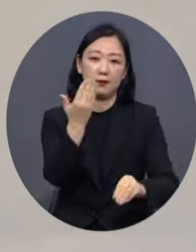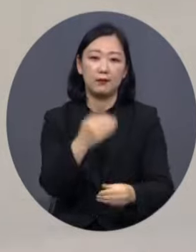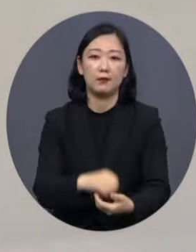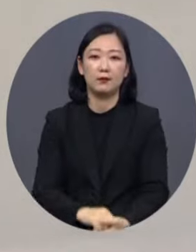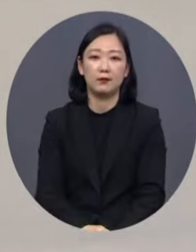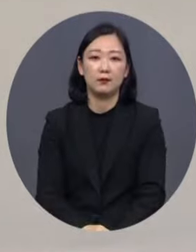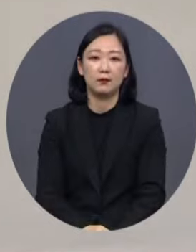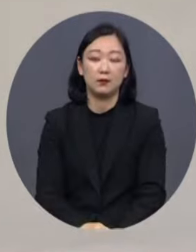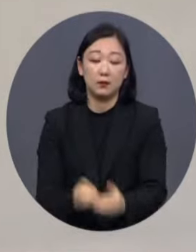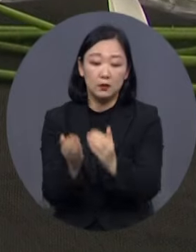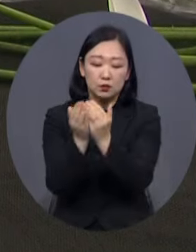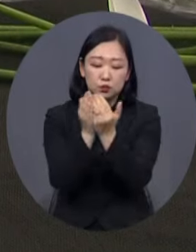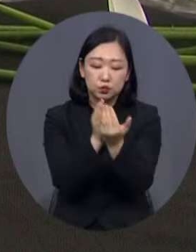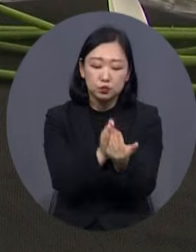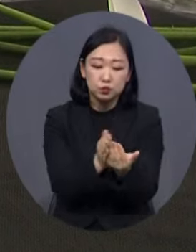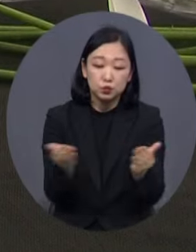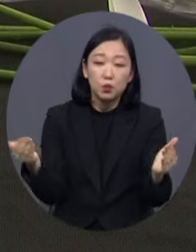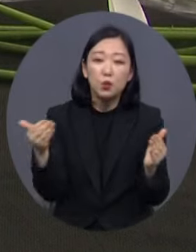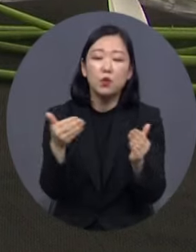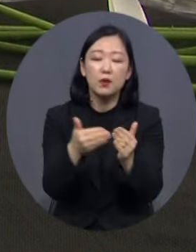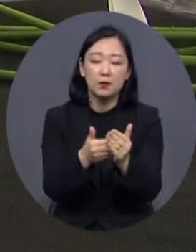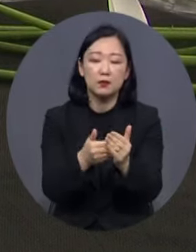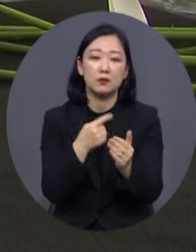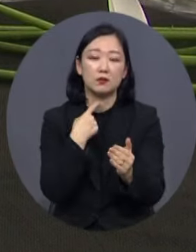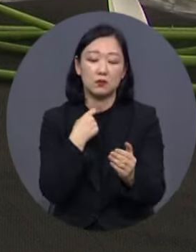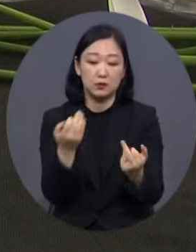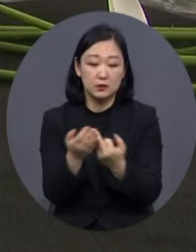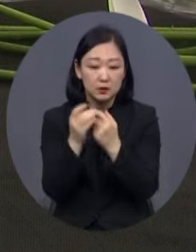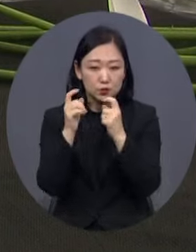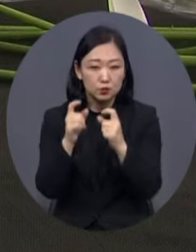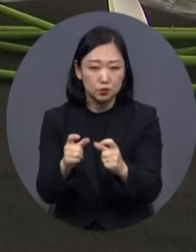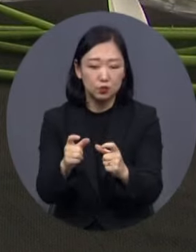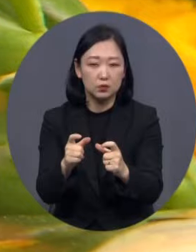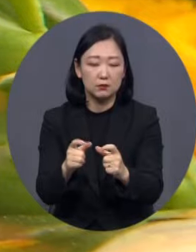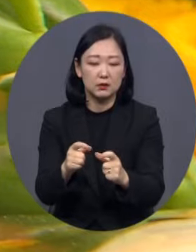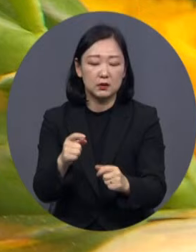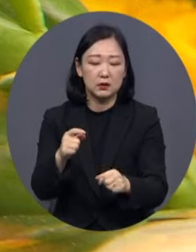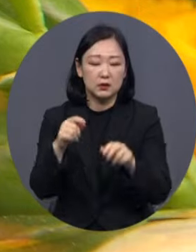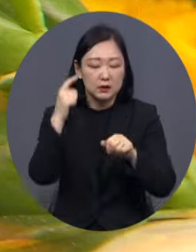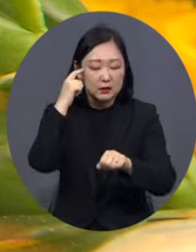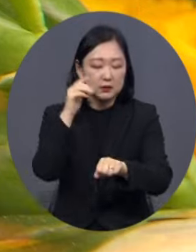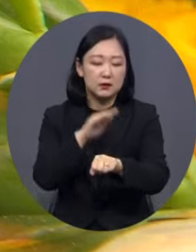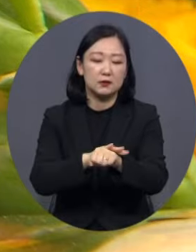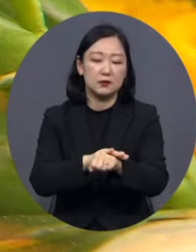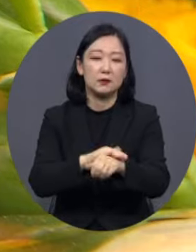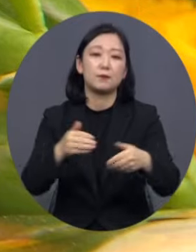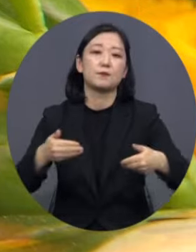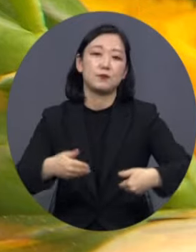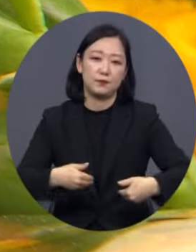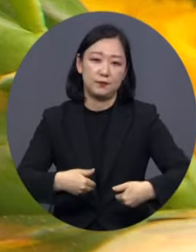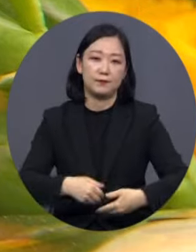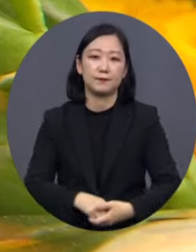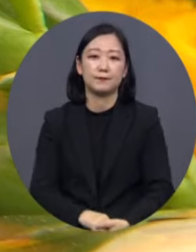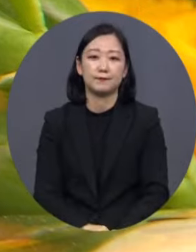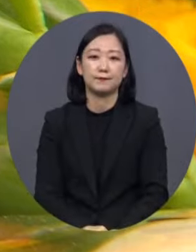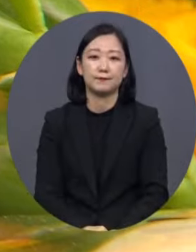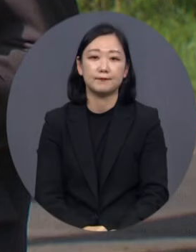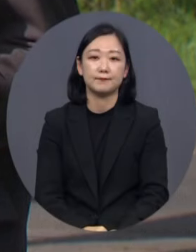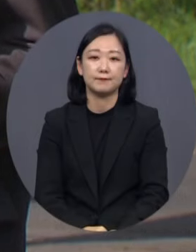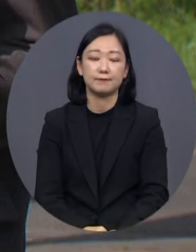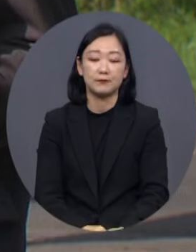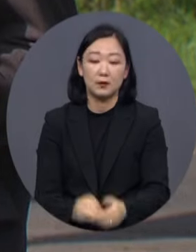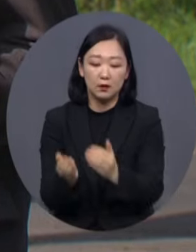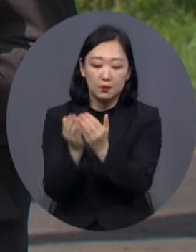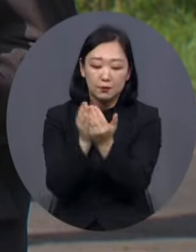세월호가 닿을 예정이었던 제주 지역 사회의 지혜가 그 어느 때보다 필요한 시점입니다 한편